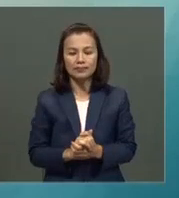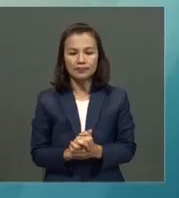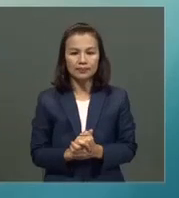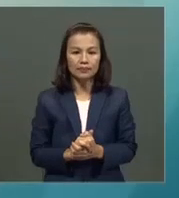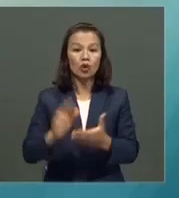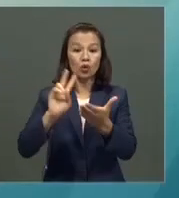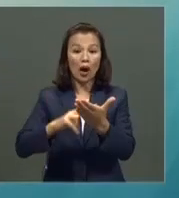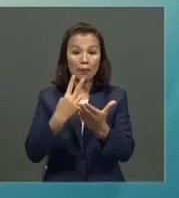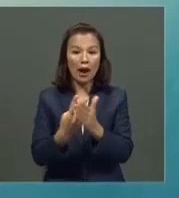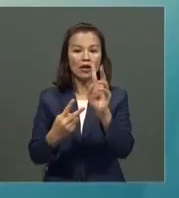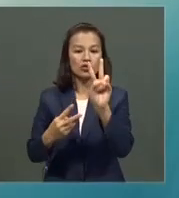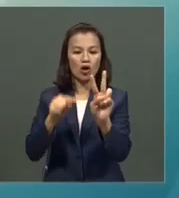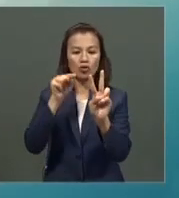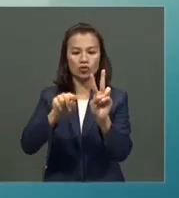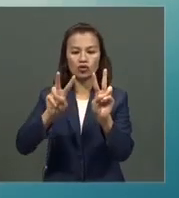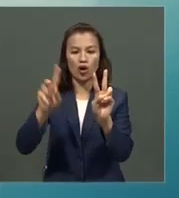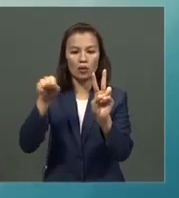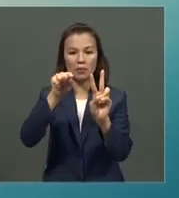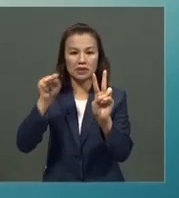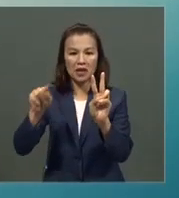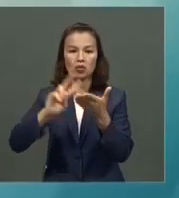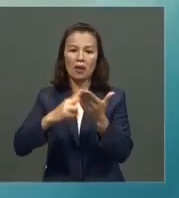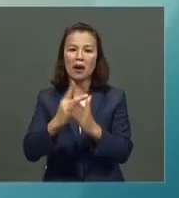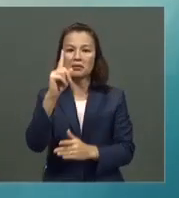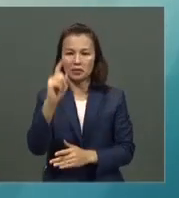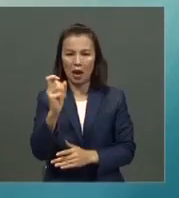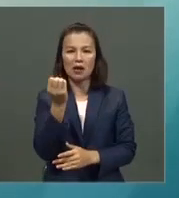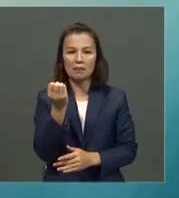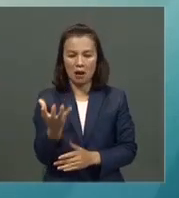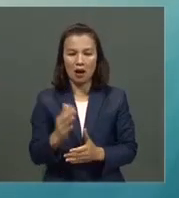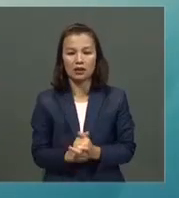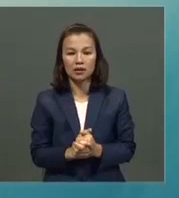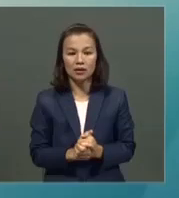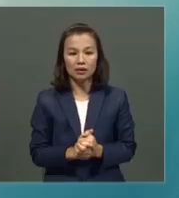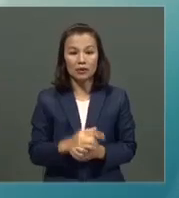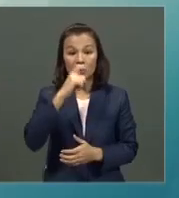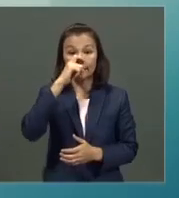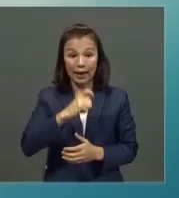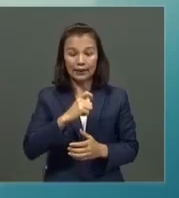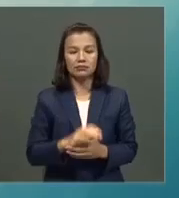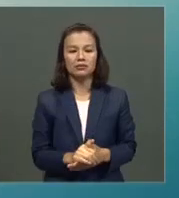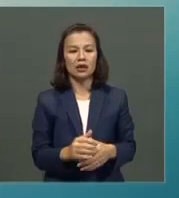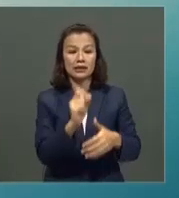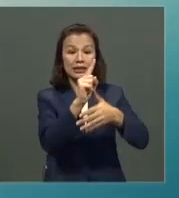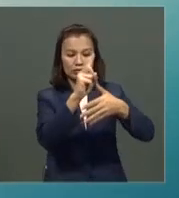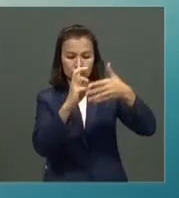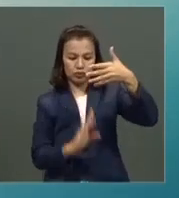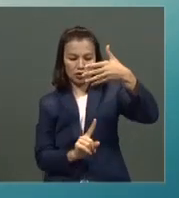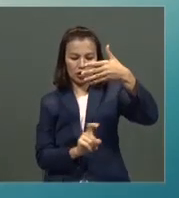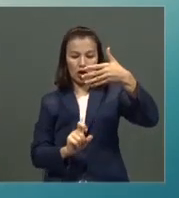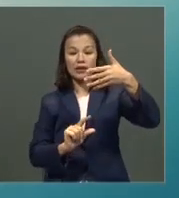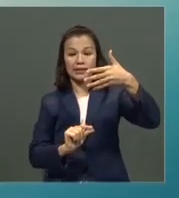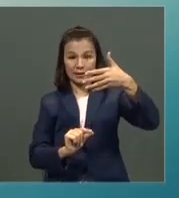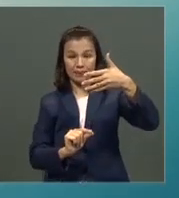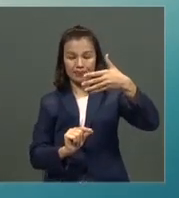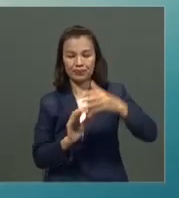น 2.2% ถือได้ว่าสูงมากค่ะและประเทศไทยนะคะอันดับยังอยู่ที่120ค่ะแล้วก็ย